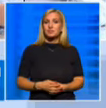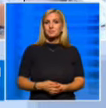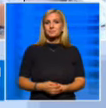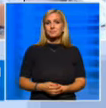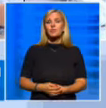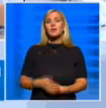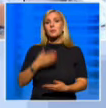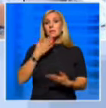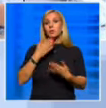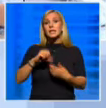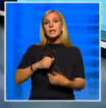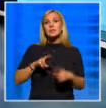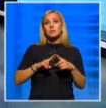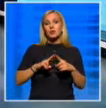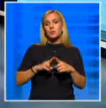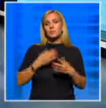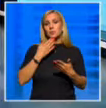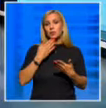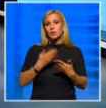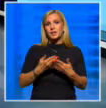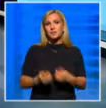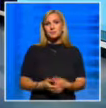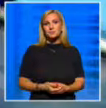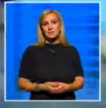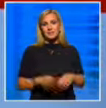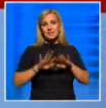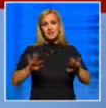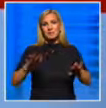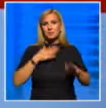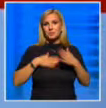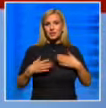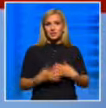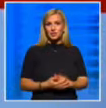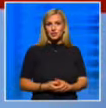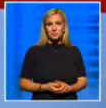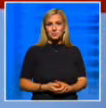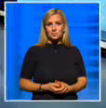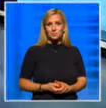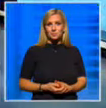благодаря. Яница Петкова от Галъп. Благодаря ви много. И аз благодаря. Така се разделяме. Довиждане.